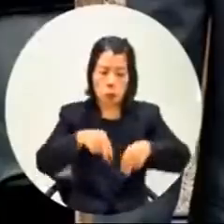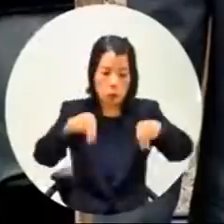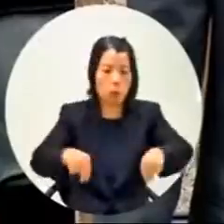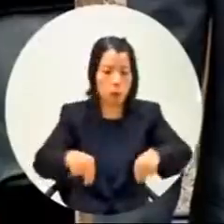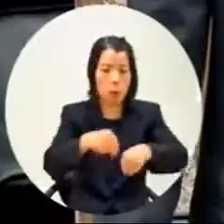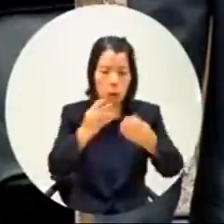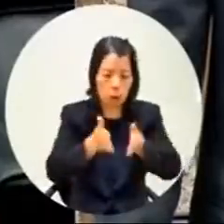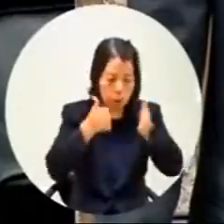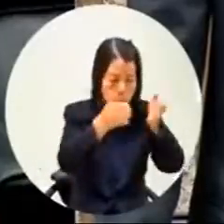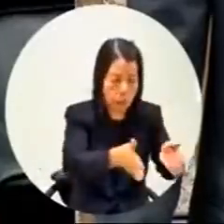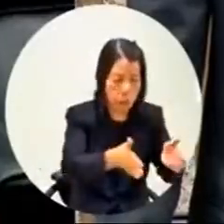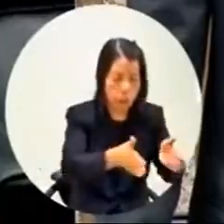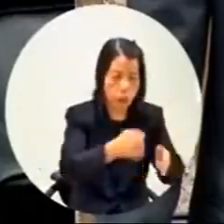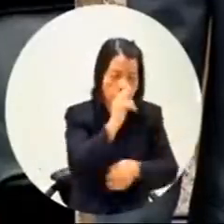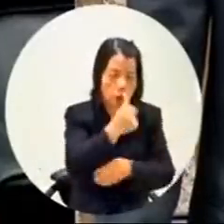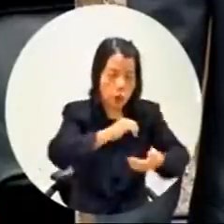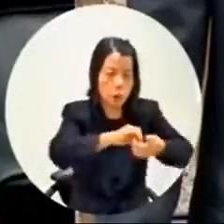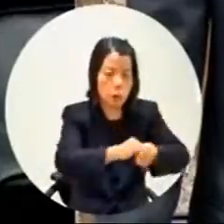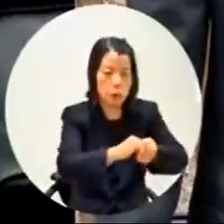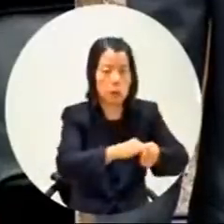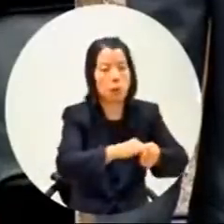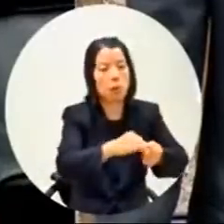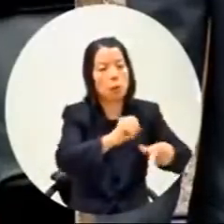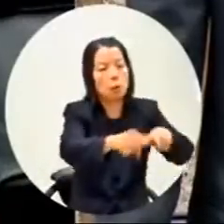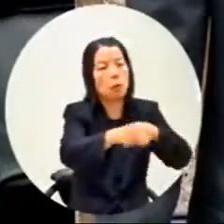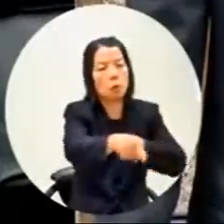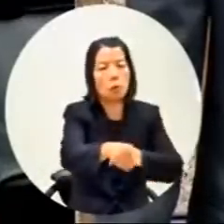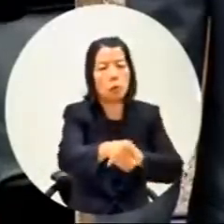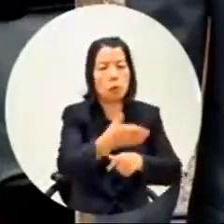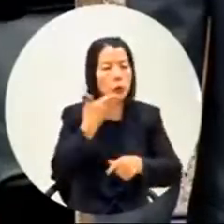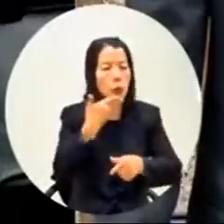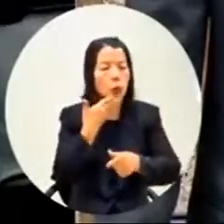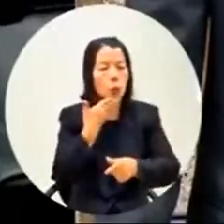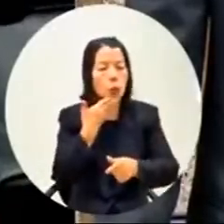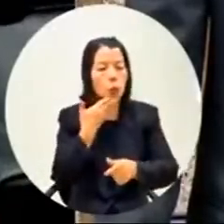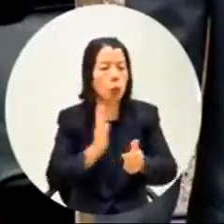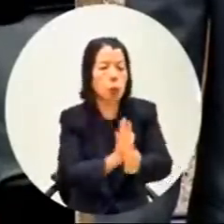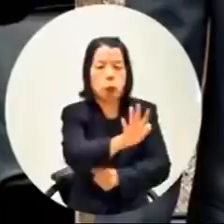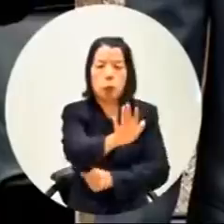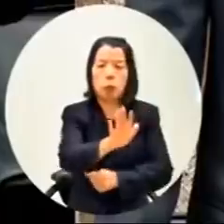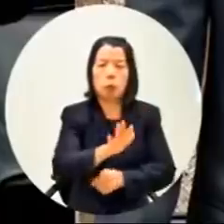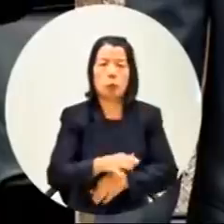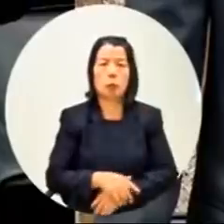向某一个特定的厂商，这还不叫图利吗？局长，